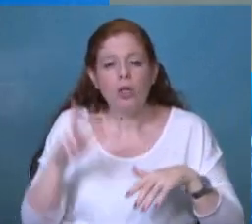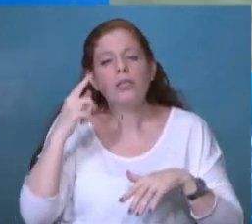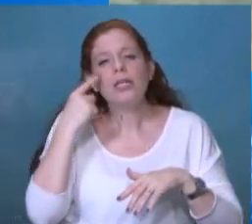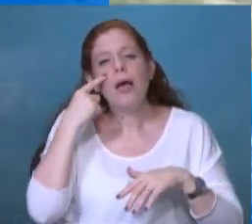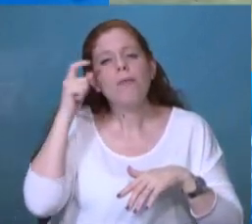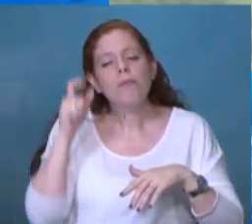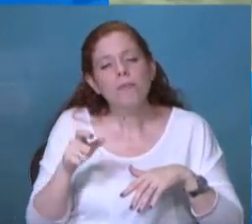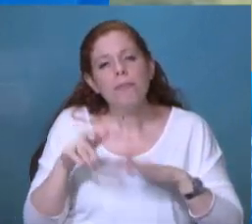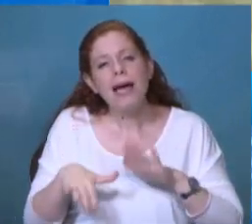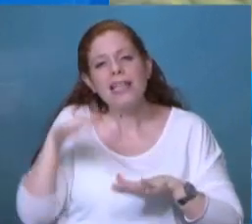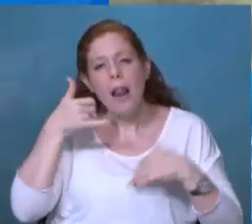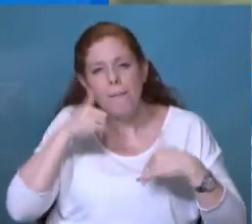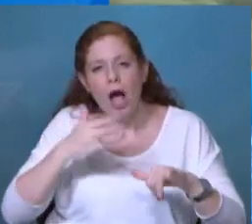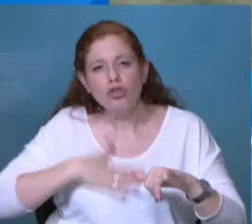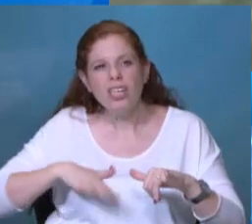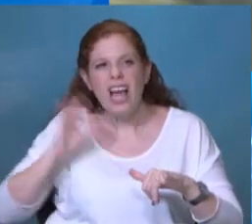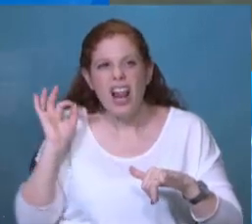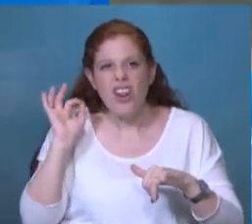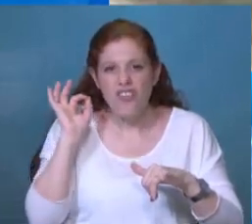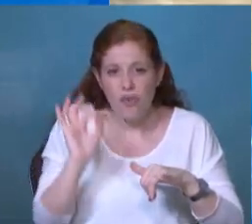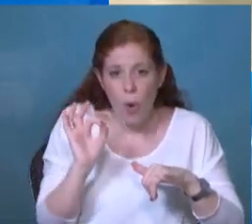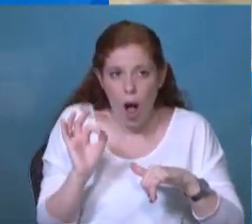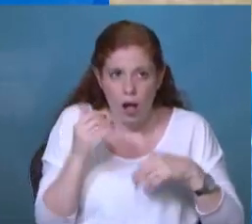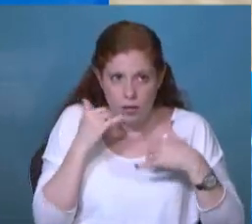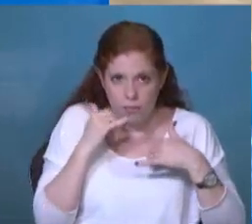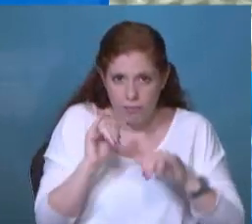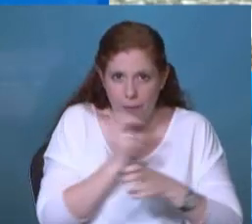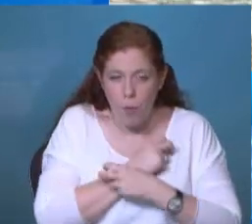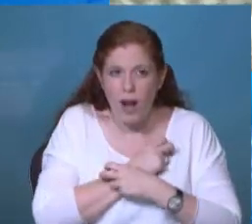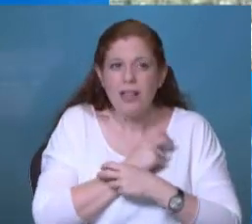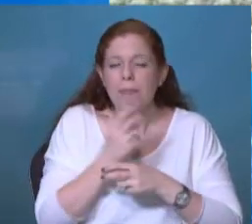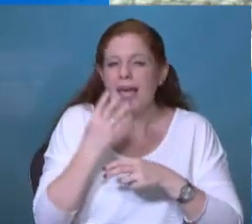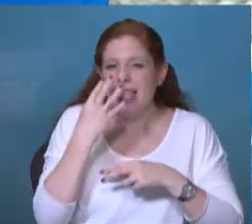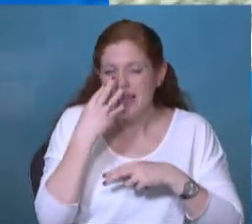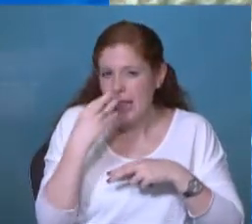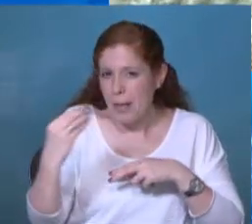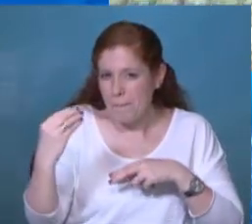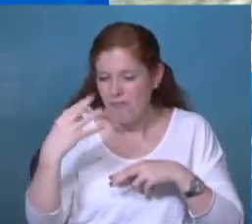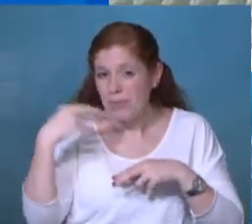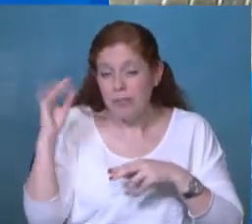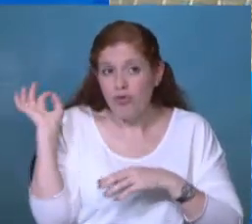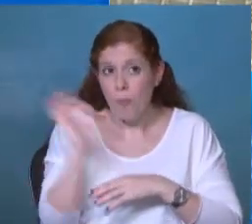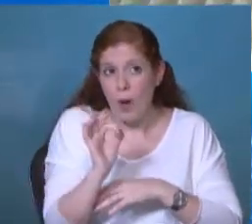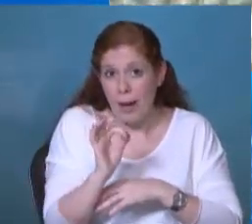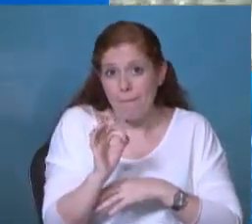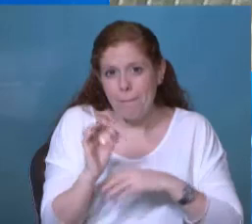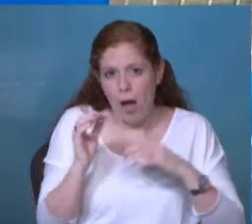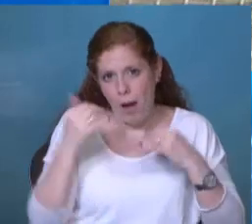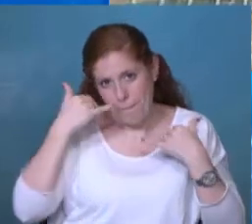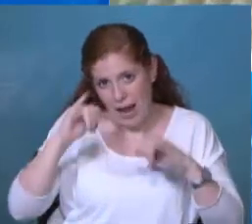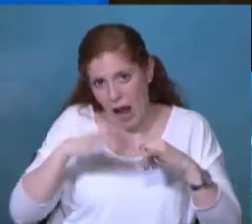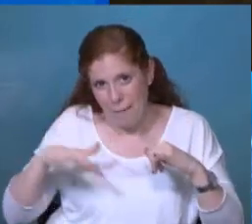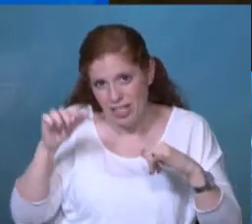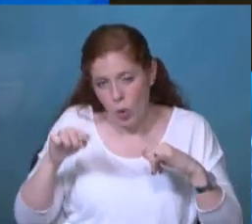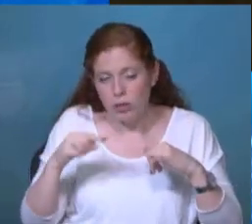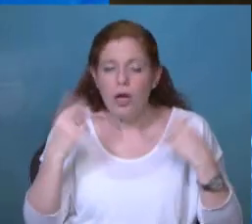לפגוע באמצעות פרה מורעלת בתנים ובזאבים שפוגעים בעדרי הבקר באזור הזה. כמובן